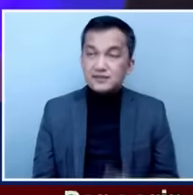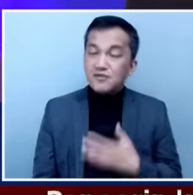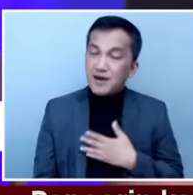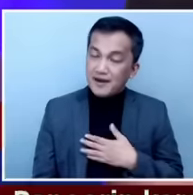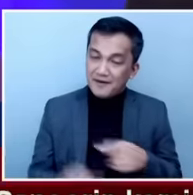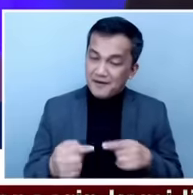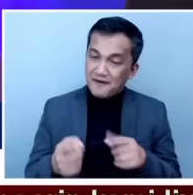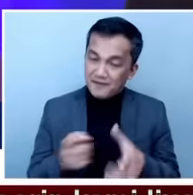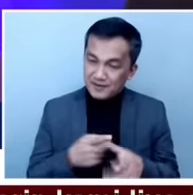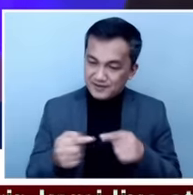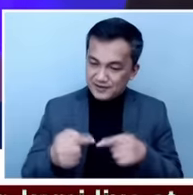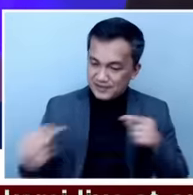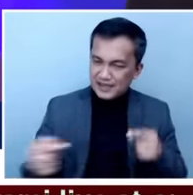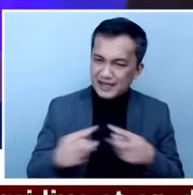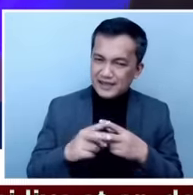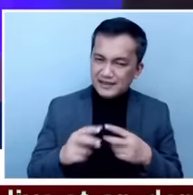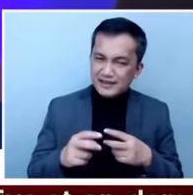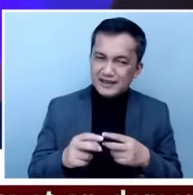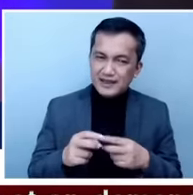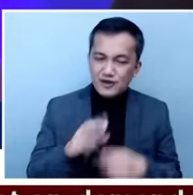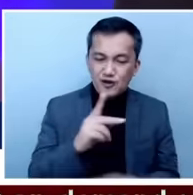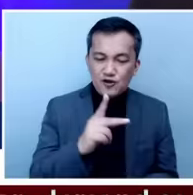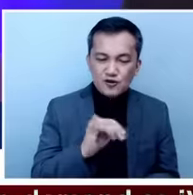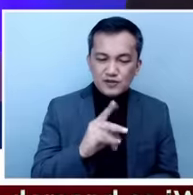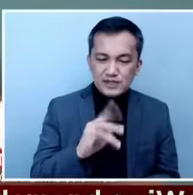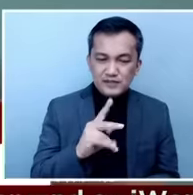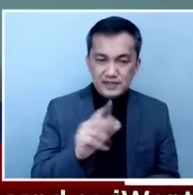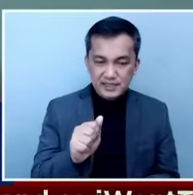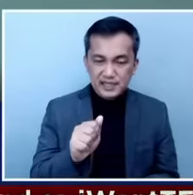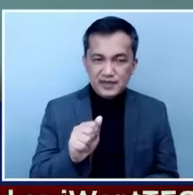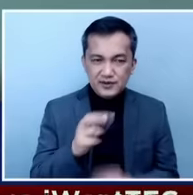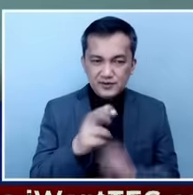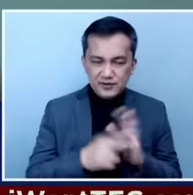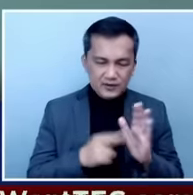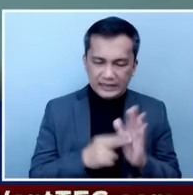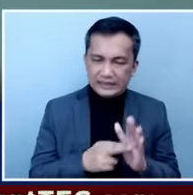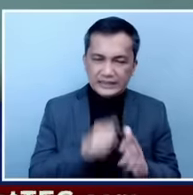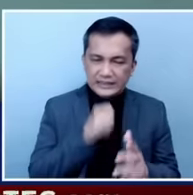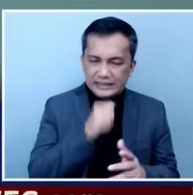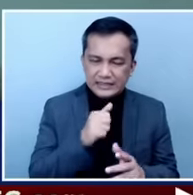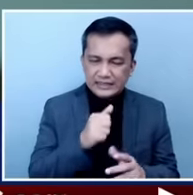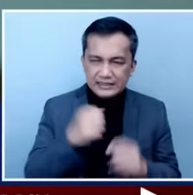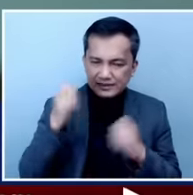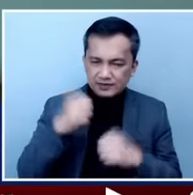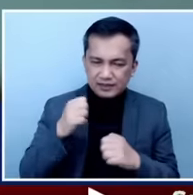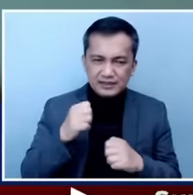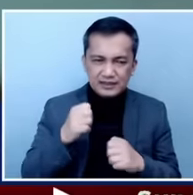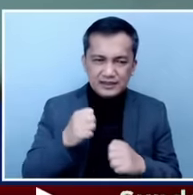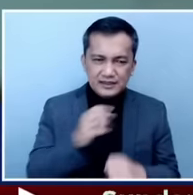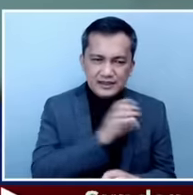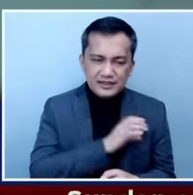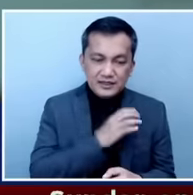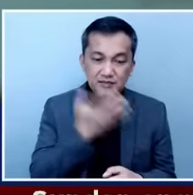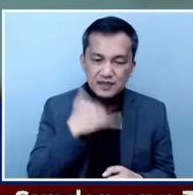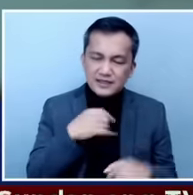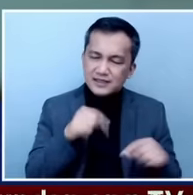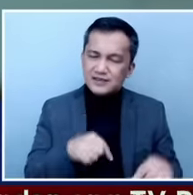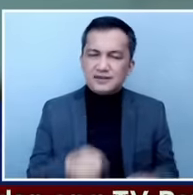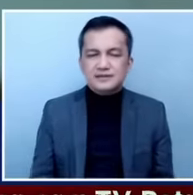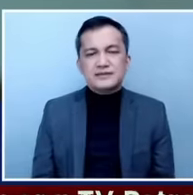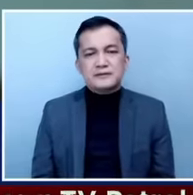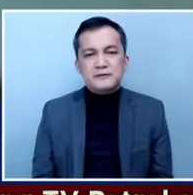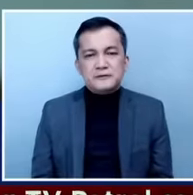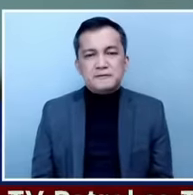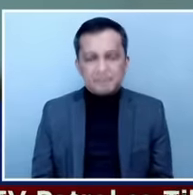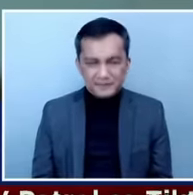kontrabida role po talaga. So, I didn't expect na do my character na maganda dito. Pero syempre,